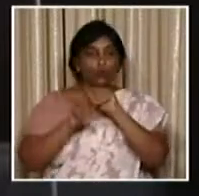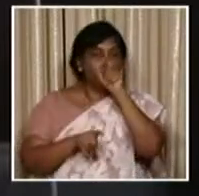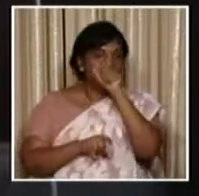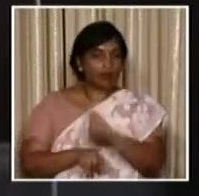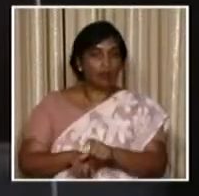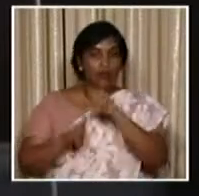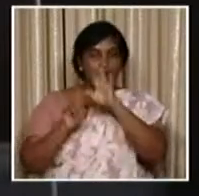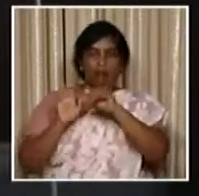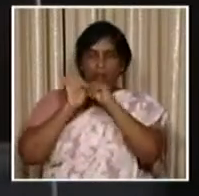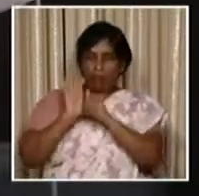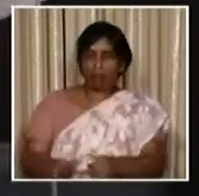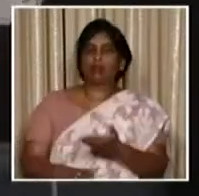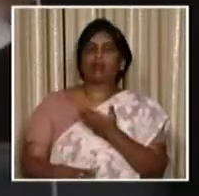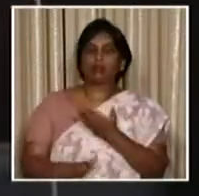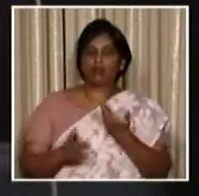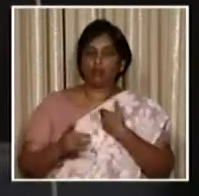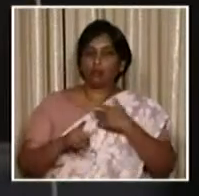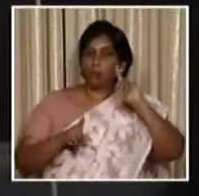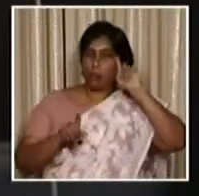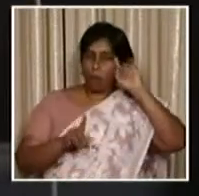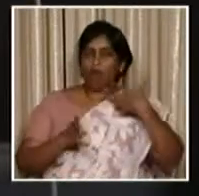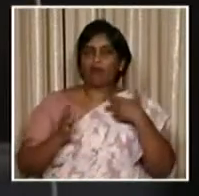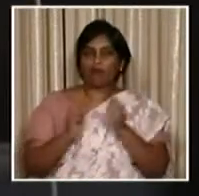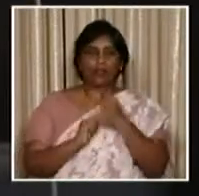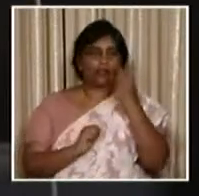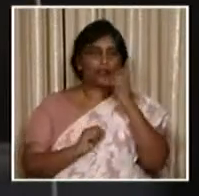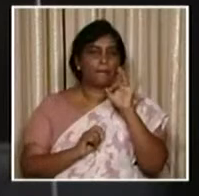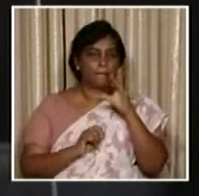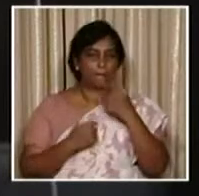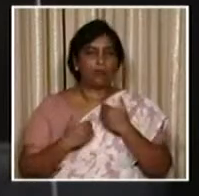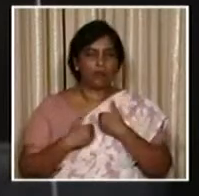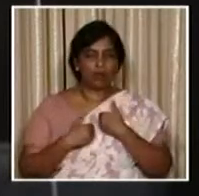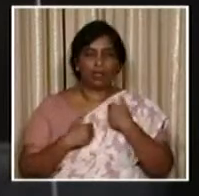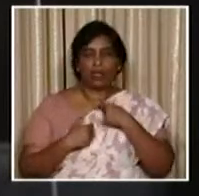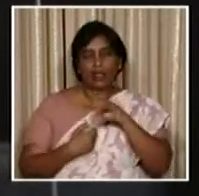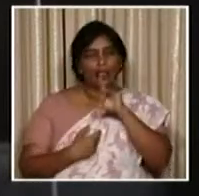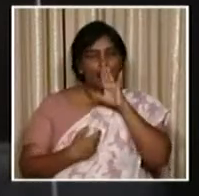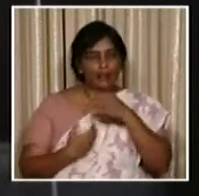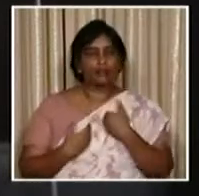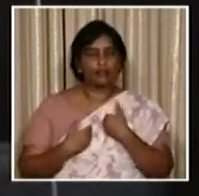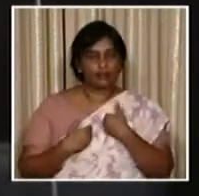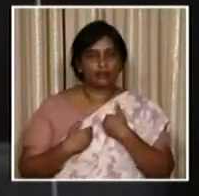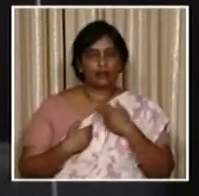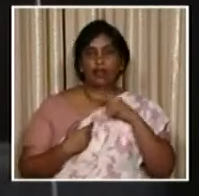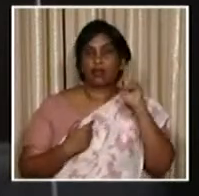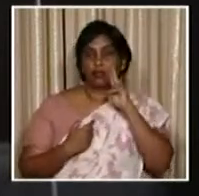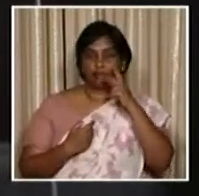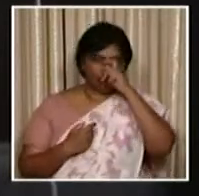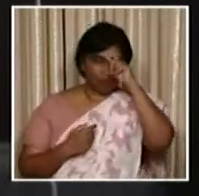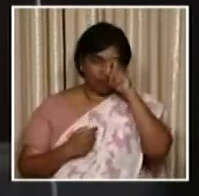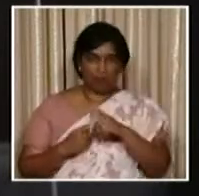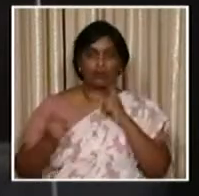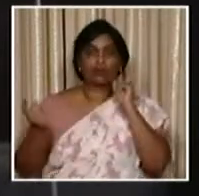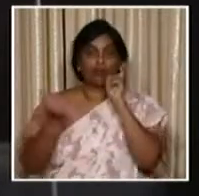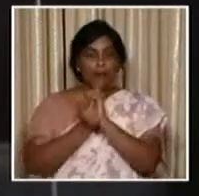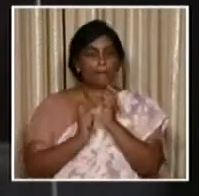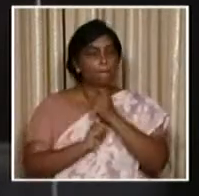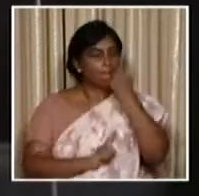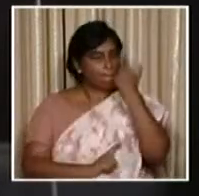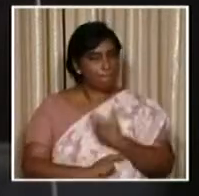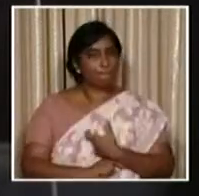අපේක්ෂකයෝට නින්දාවක් අපිත් මේ මොඩ වැඩේ කරා 2015 අපි ඒ ගැන ලැජ්ජ වෙනවා මම රනිල් වික්‍රමසිංහ මහත්තයා හම්බෙලා